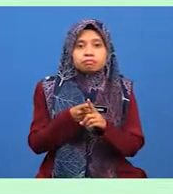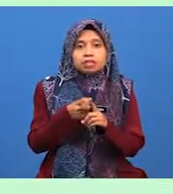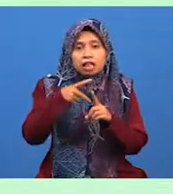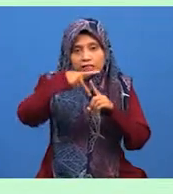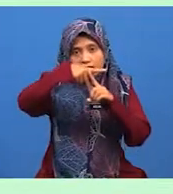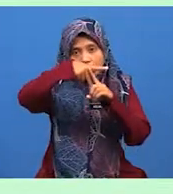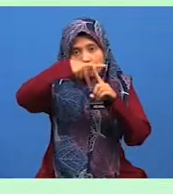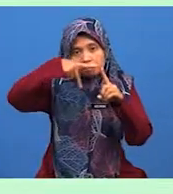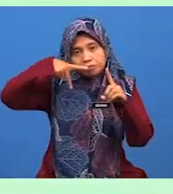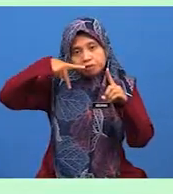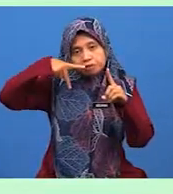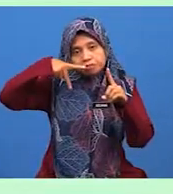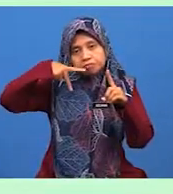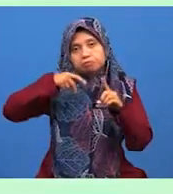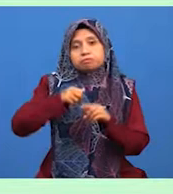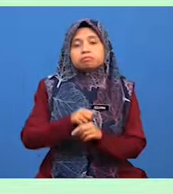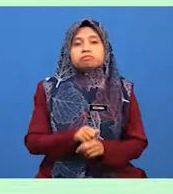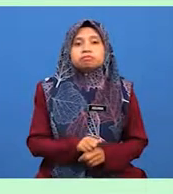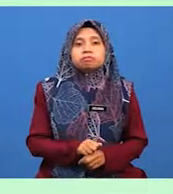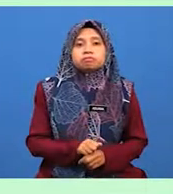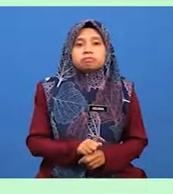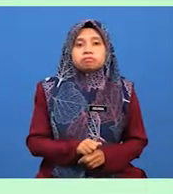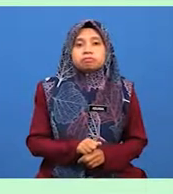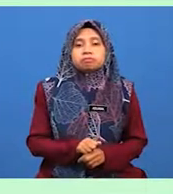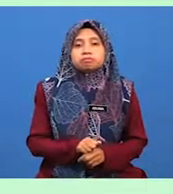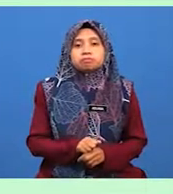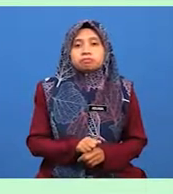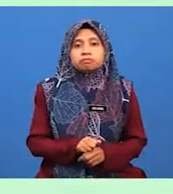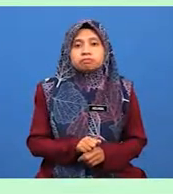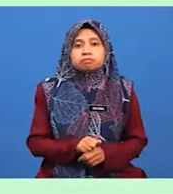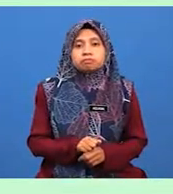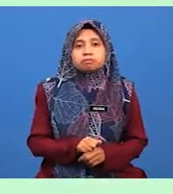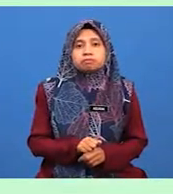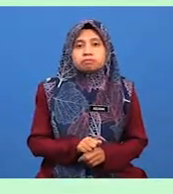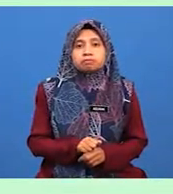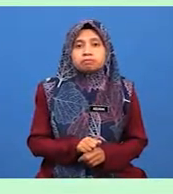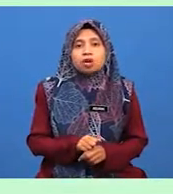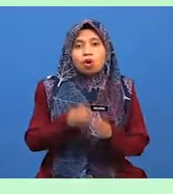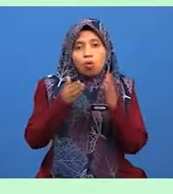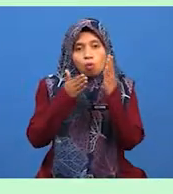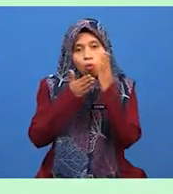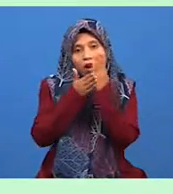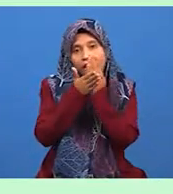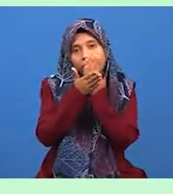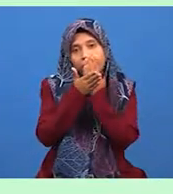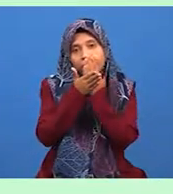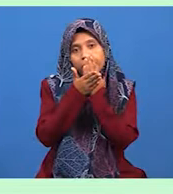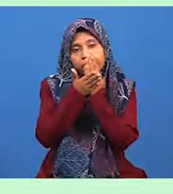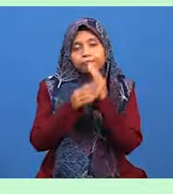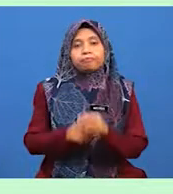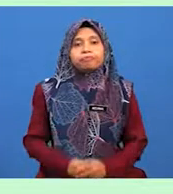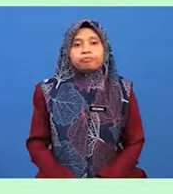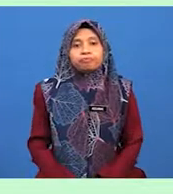daripada. Daripada. Kata sendi nama yang kelima, oleh.